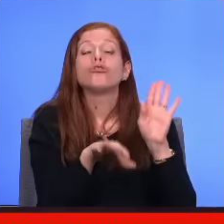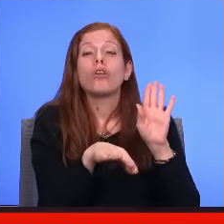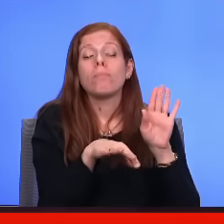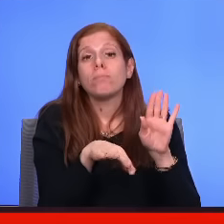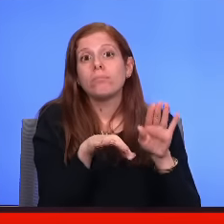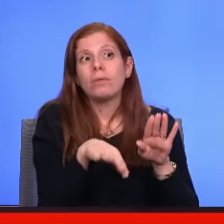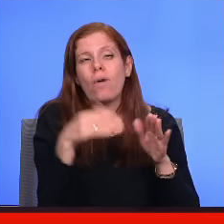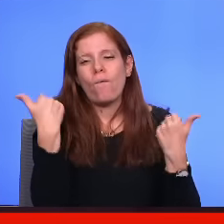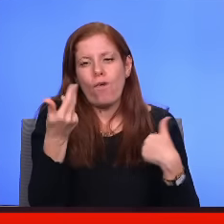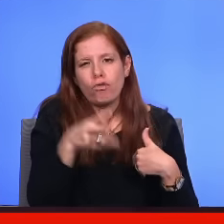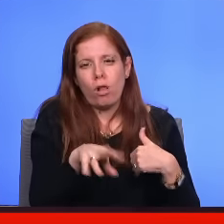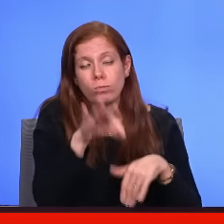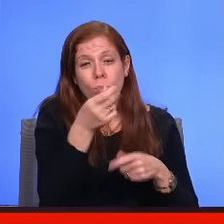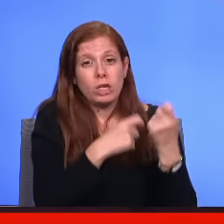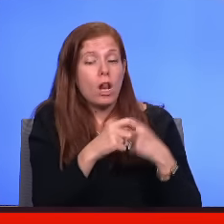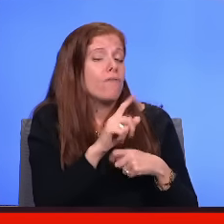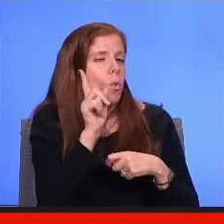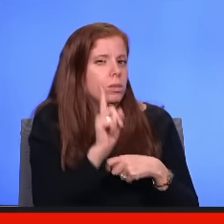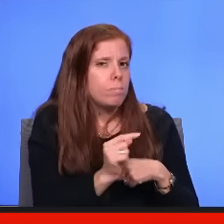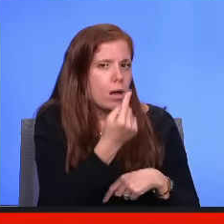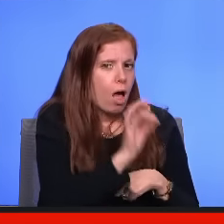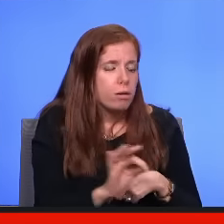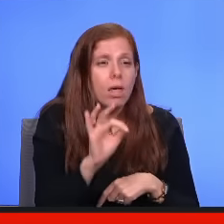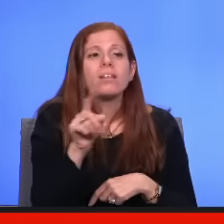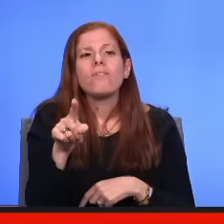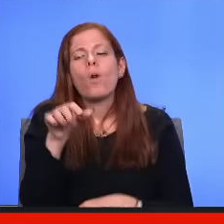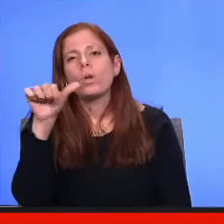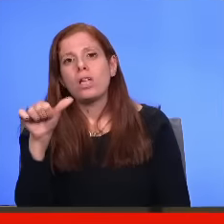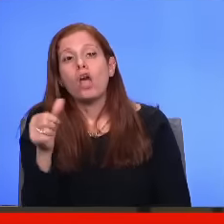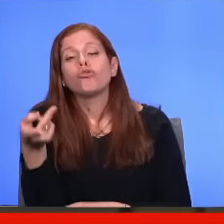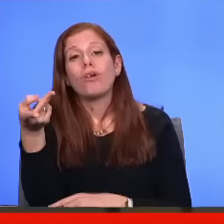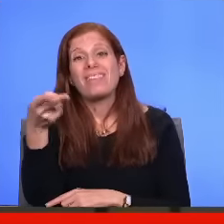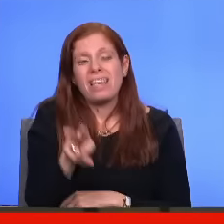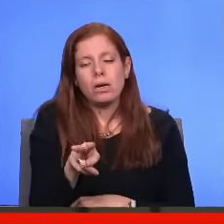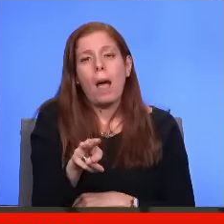והודי הגבאי שנורתה לפנות בוקר בכניסה למועדון שבו עבדה